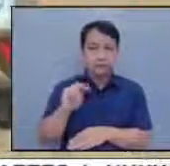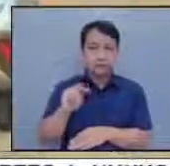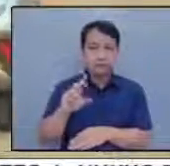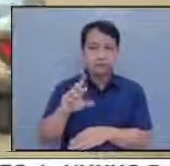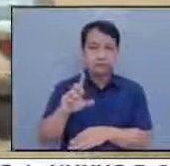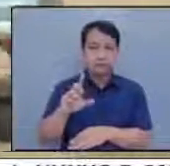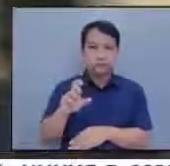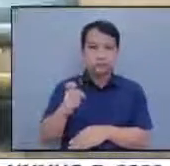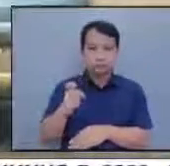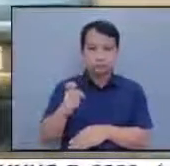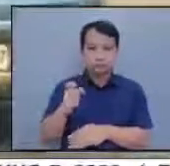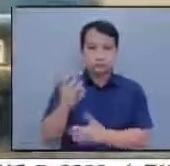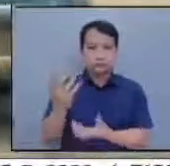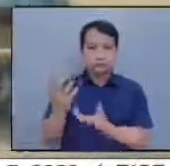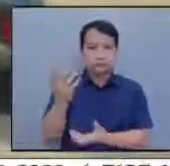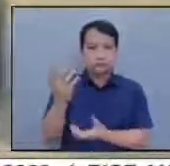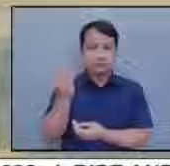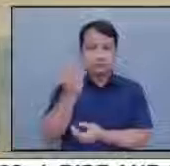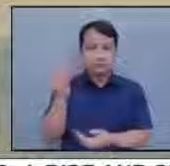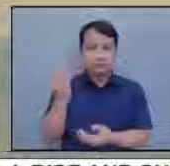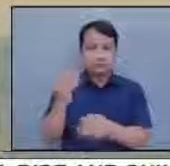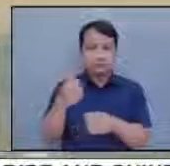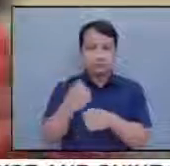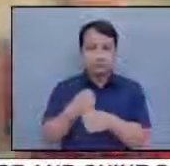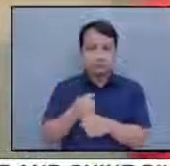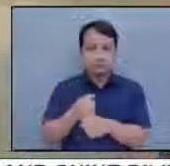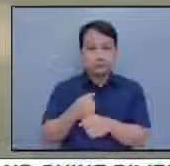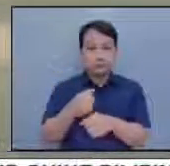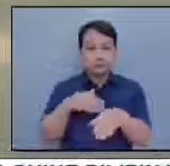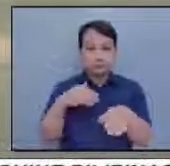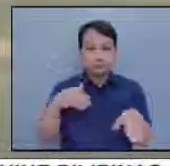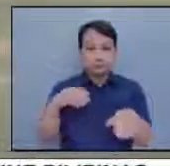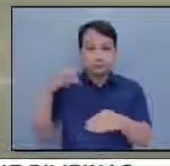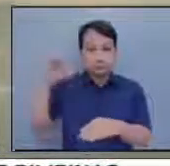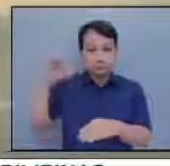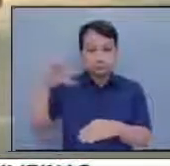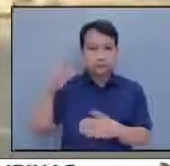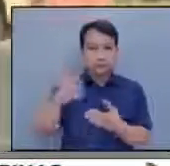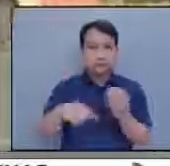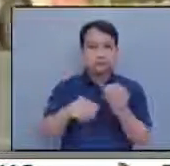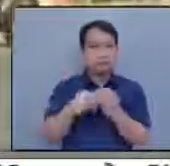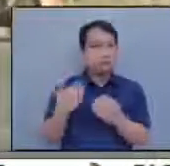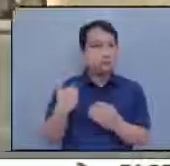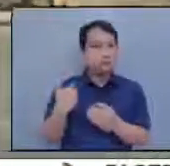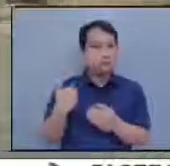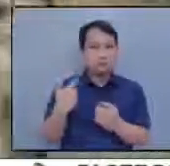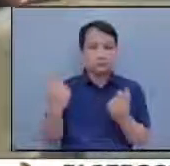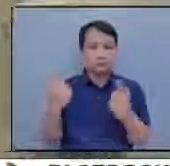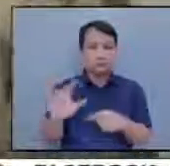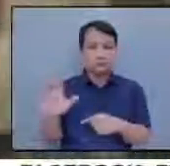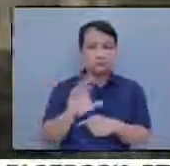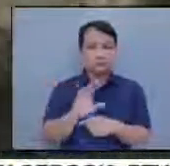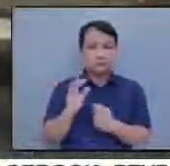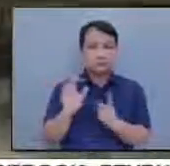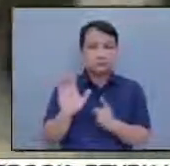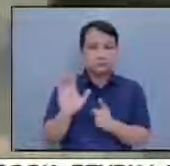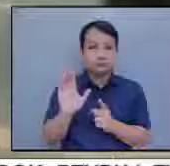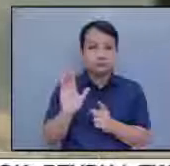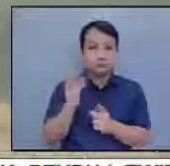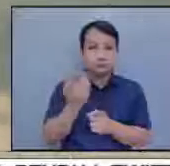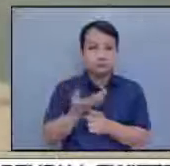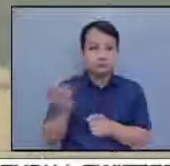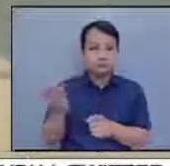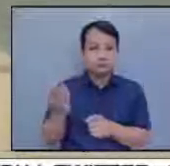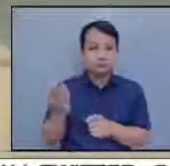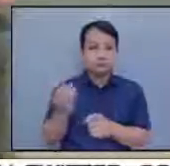Ngayon, wala naman, hindi kasi gumagana dito yung traffic signal light, pero hindi pa naman ito nakaka-apekto ng lubusan doon sa kung madalas